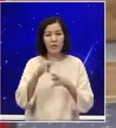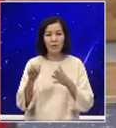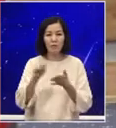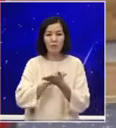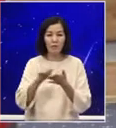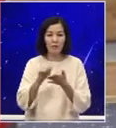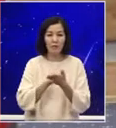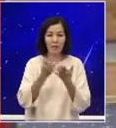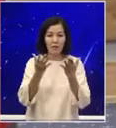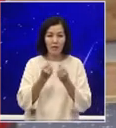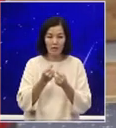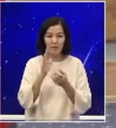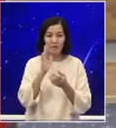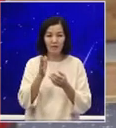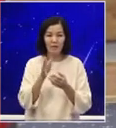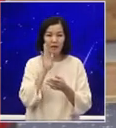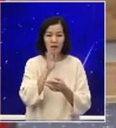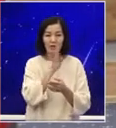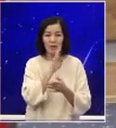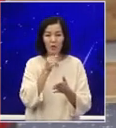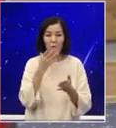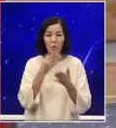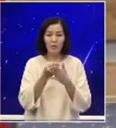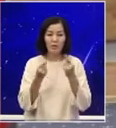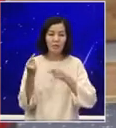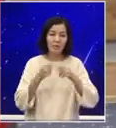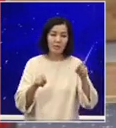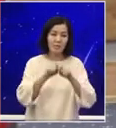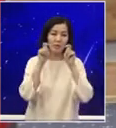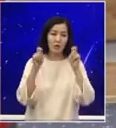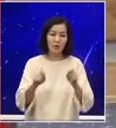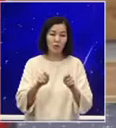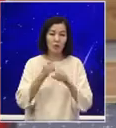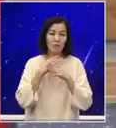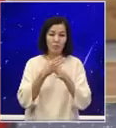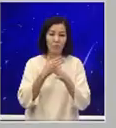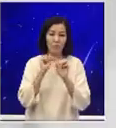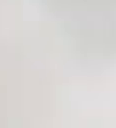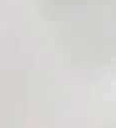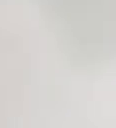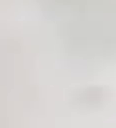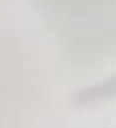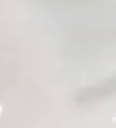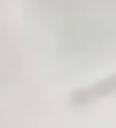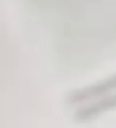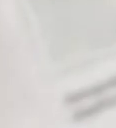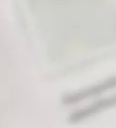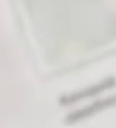сертификат қолдарында болған аналар өздерінің жеке кәсіптерін ашалады.